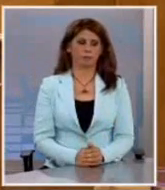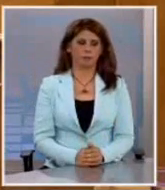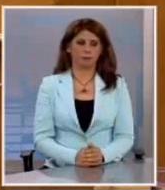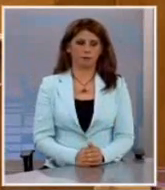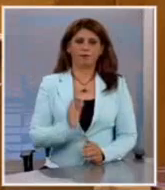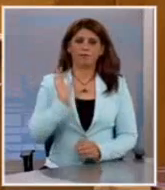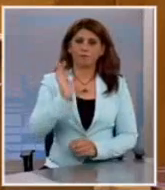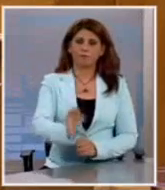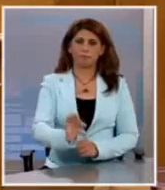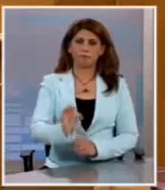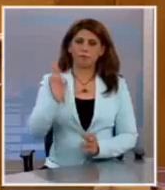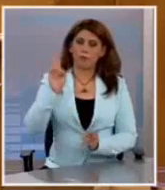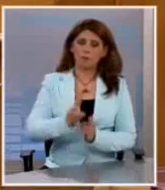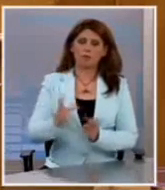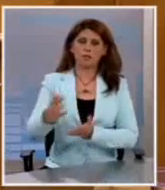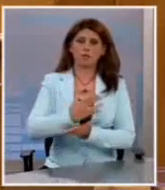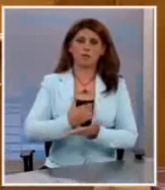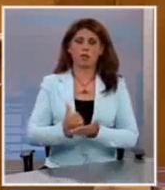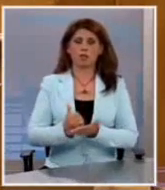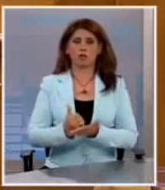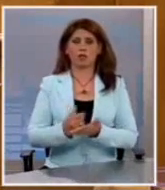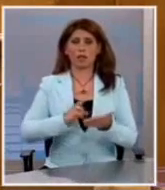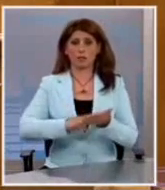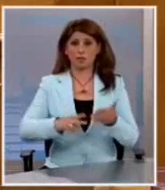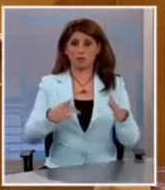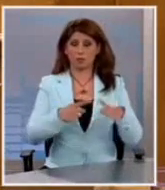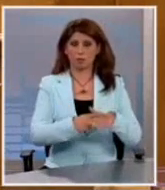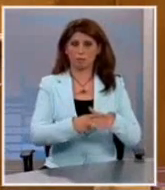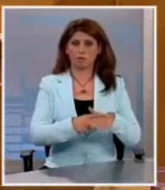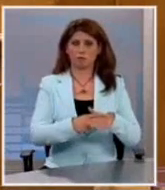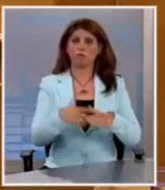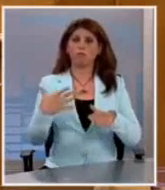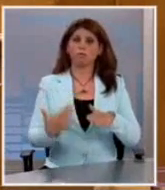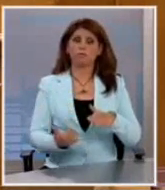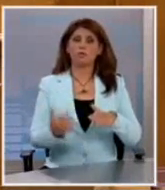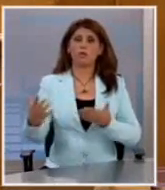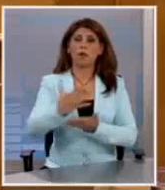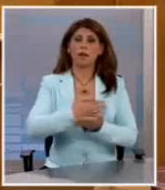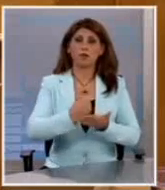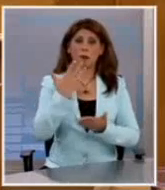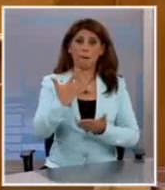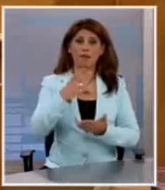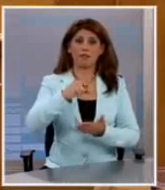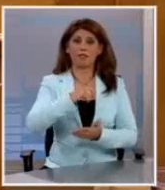τη μείωση των εισπράξεων των εσόδων ασφαλιστικών ταμείων σε σημείο να έχουμε έσω τα